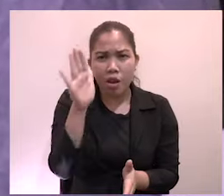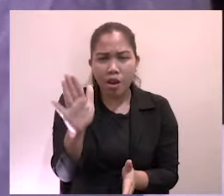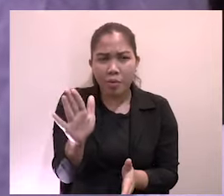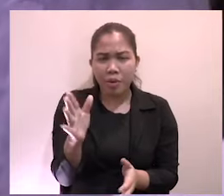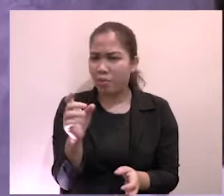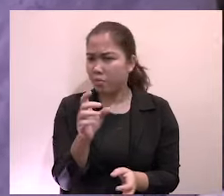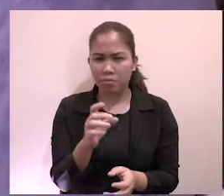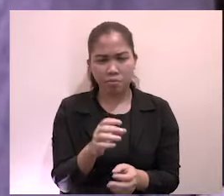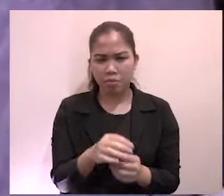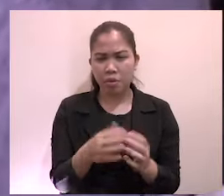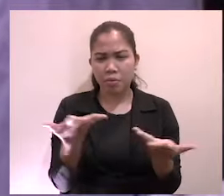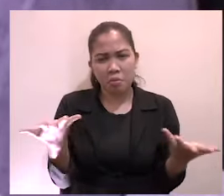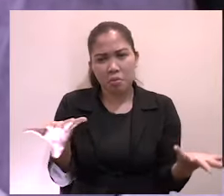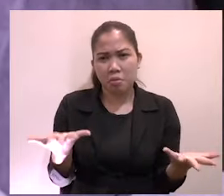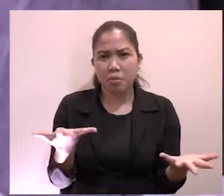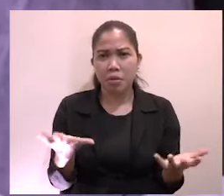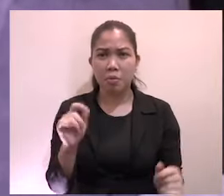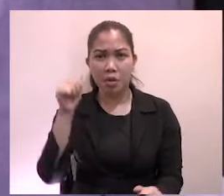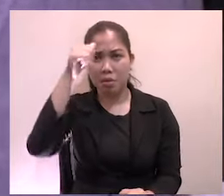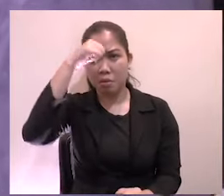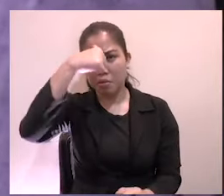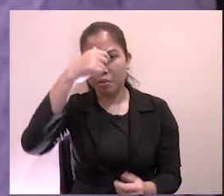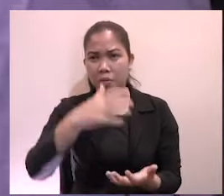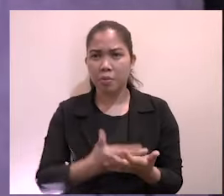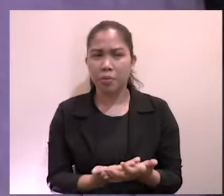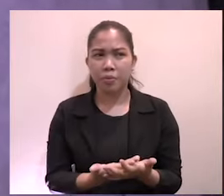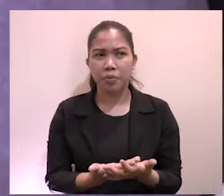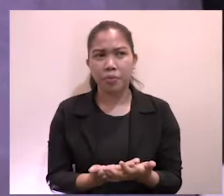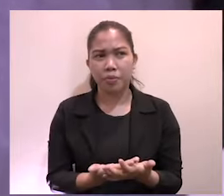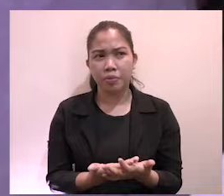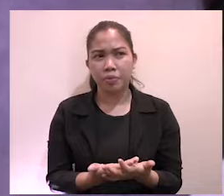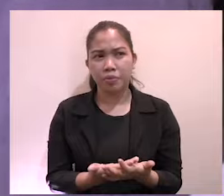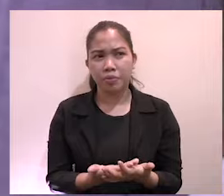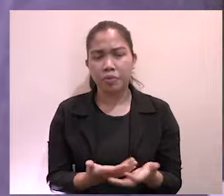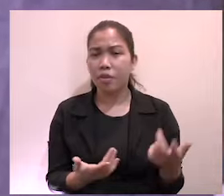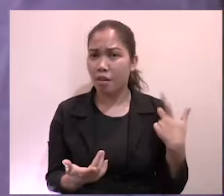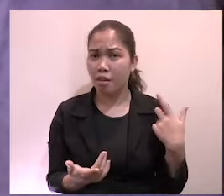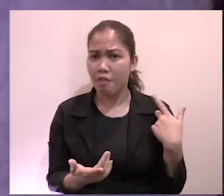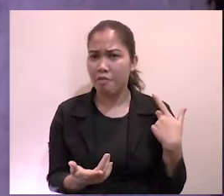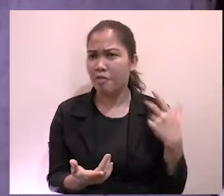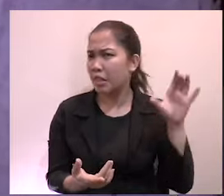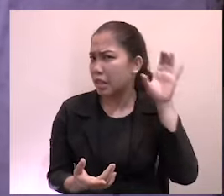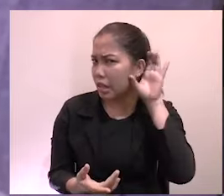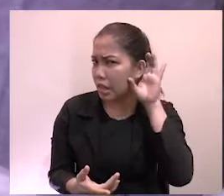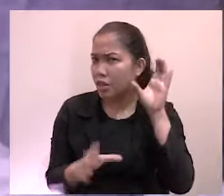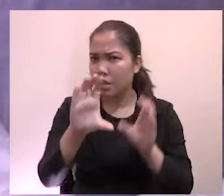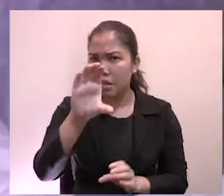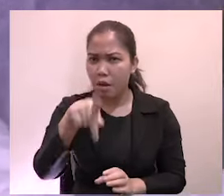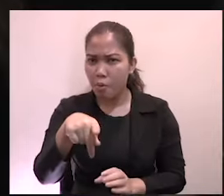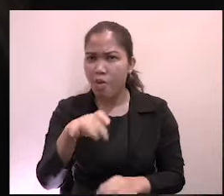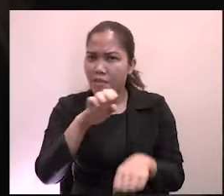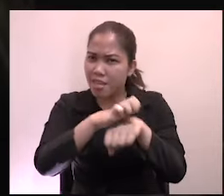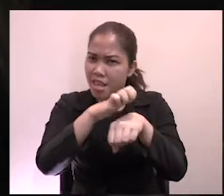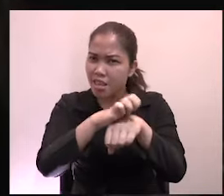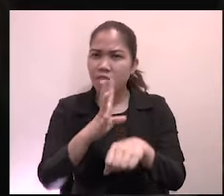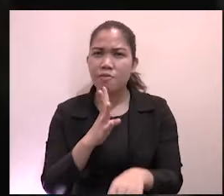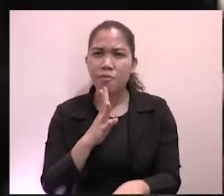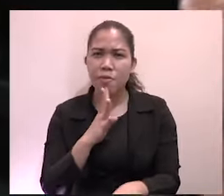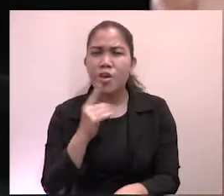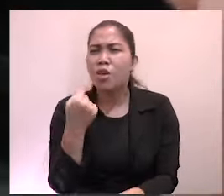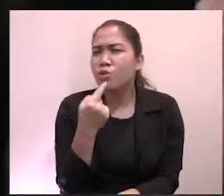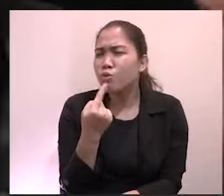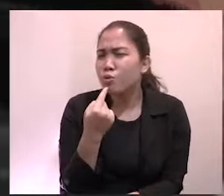na para naalala niya yung hindi dapat niya maalala. Kaya napiling. May narinig daw siya kausap mo sa cellphone na English speaking. Sino yung English speaking